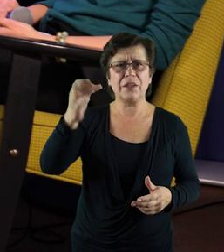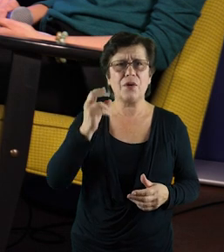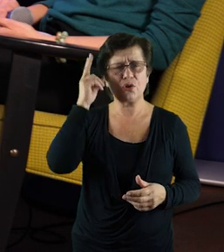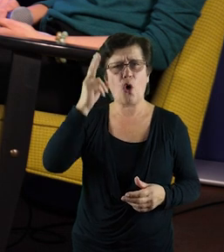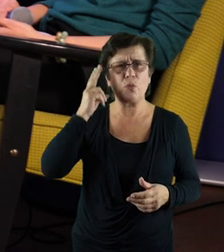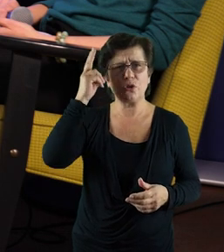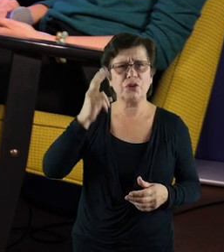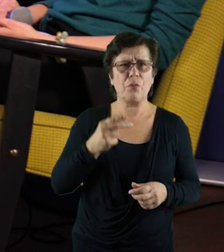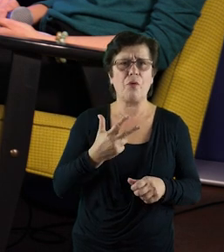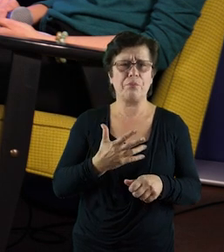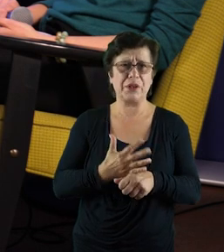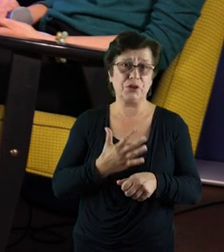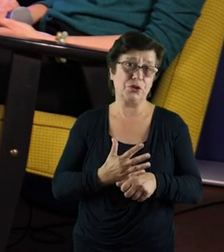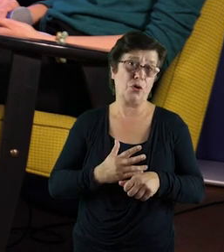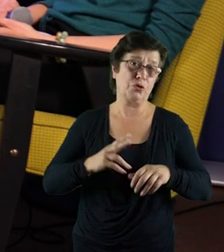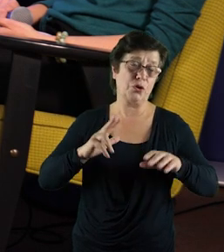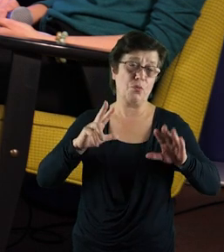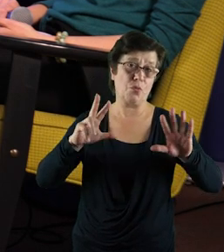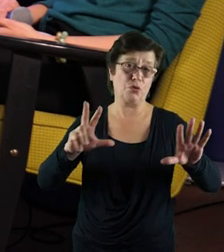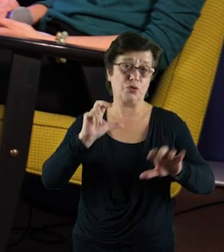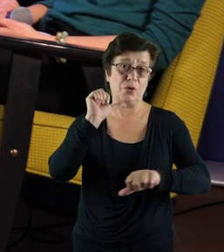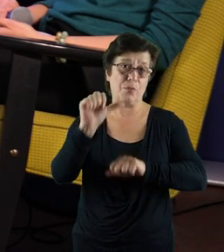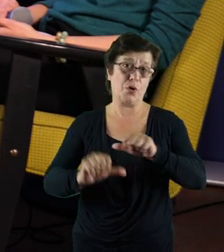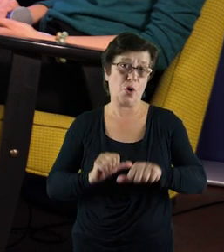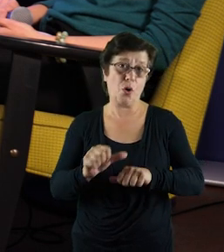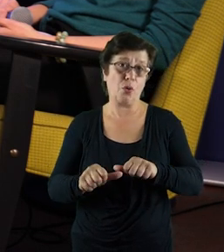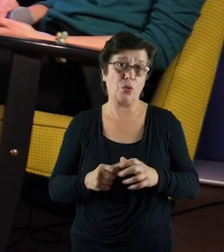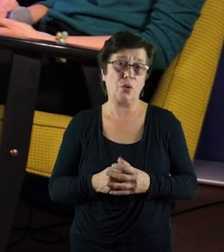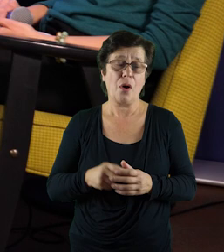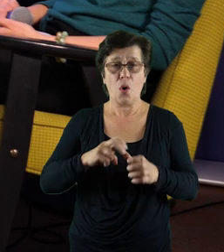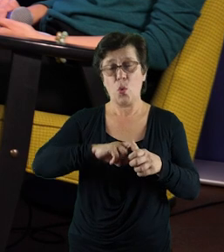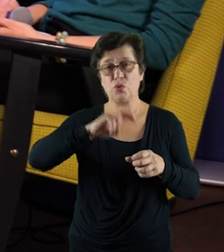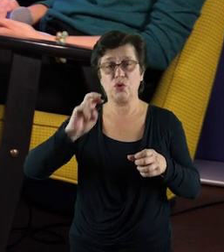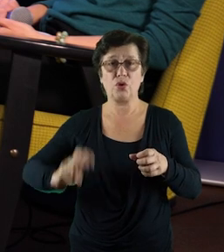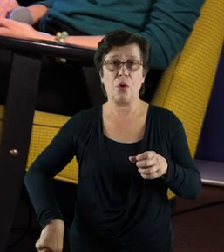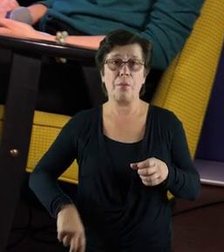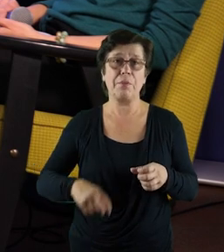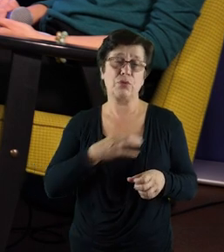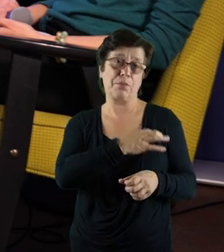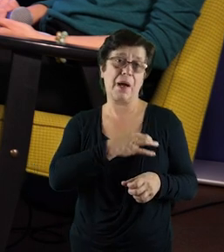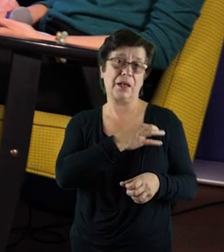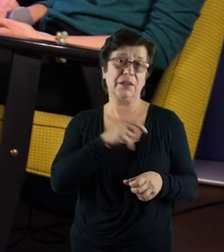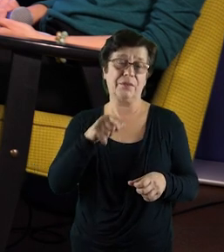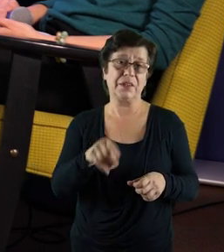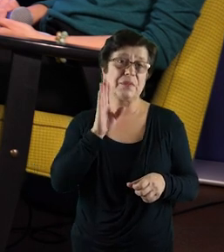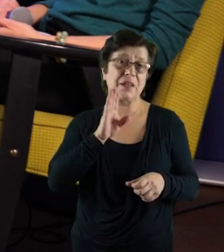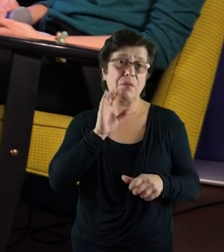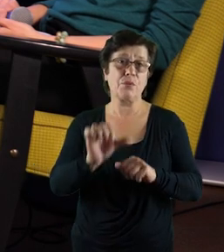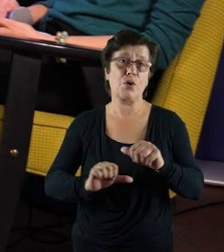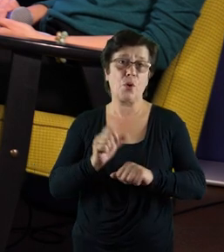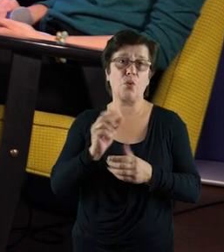dosyć szybko, bo w 58, czyli 2 lata po wydarzeniach na Węgrzech, wystąpił z partii, a chyba w tym samym roku napisał